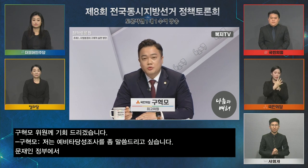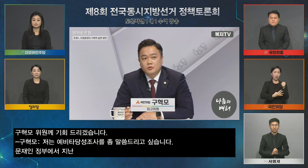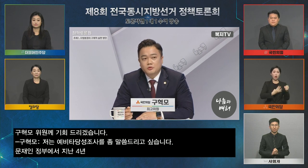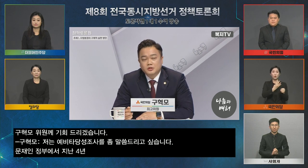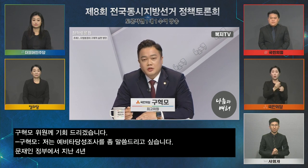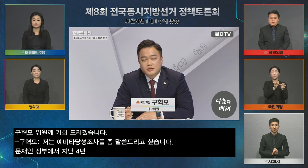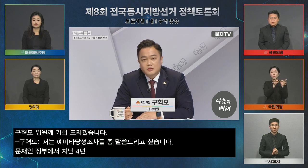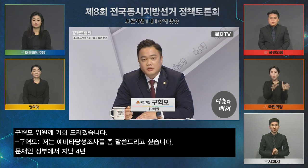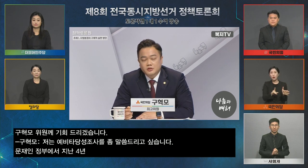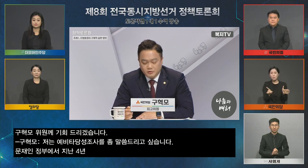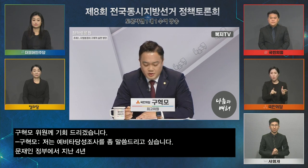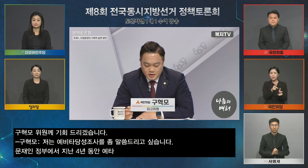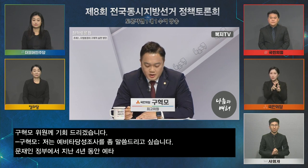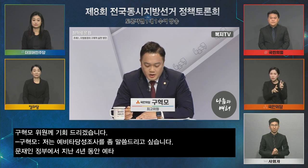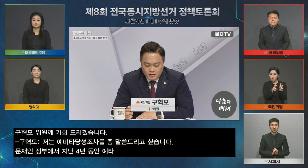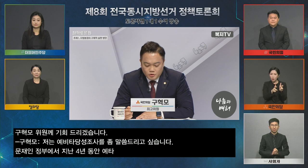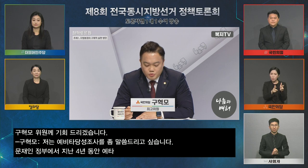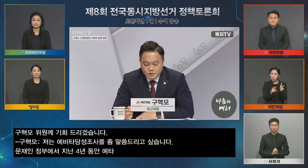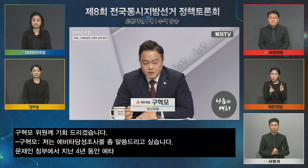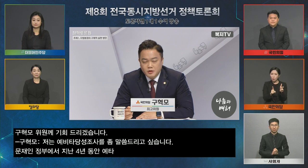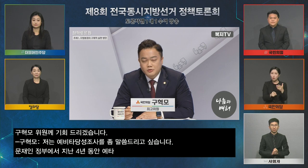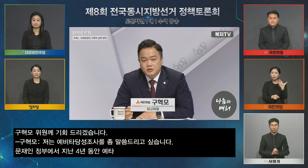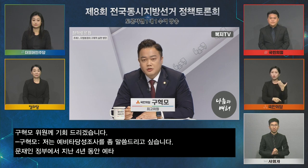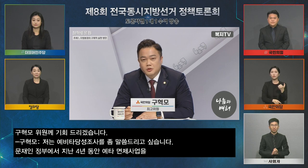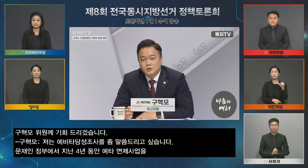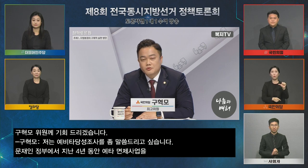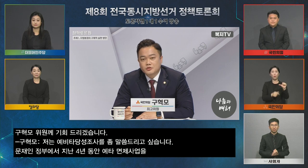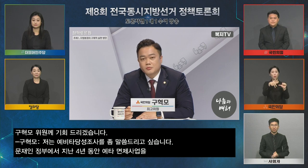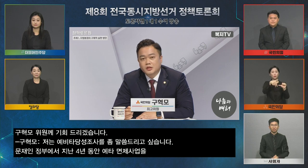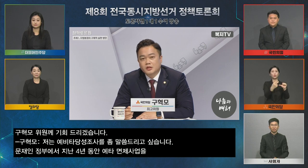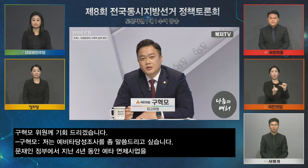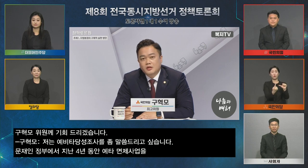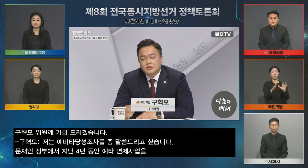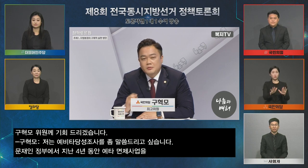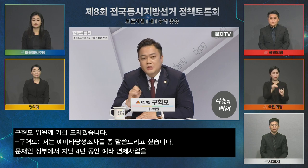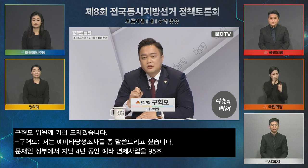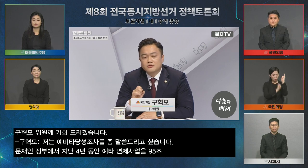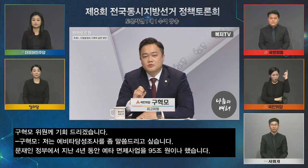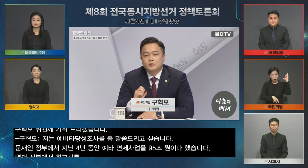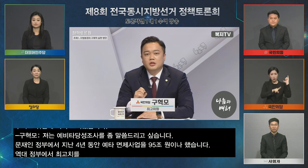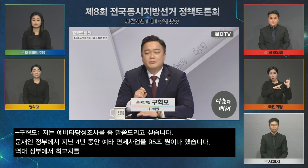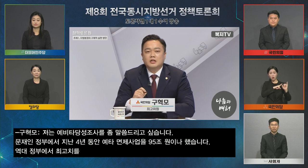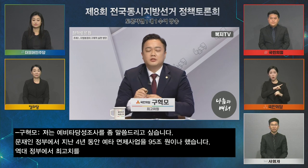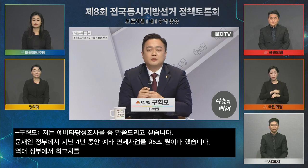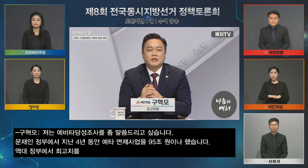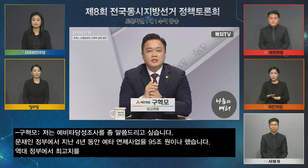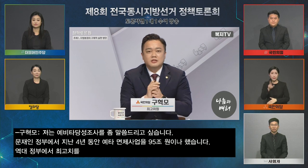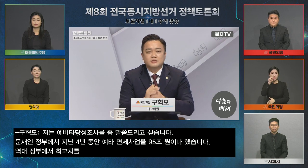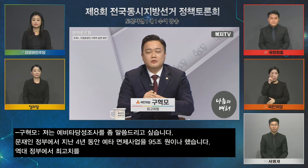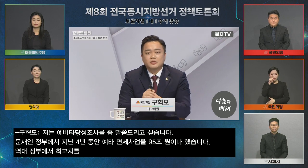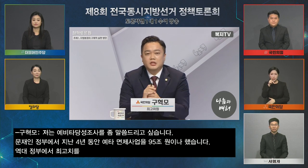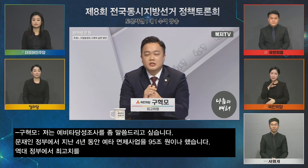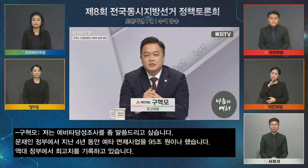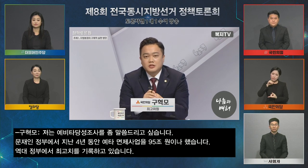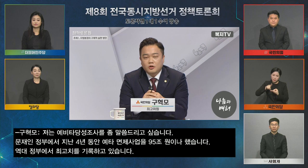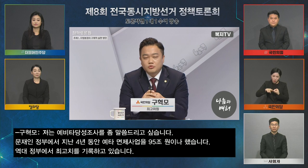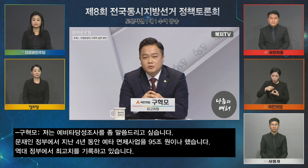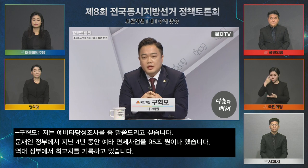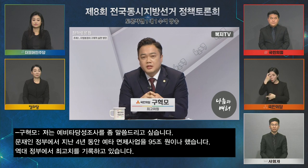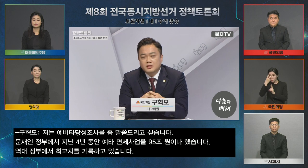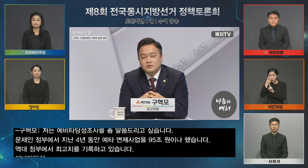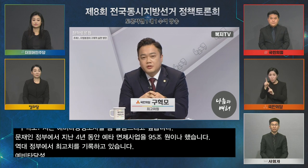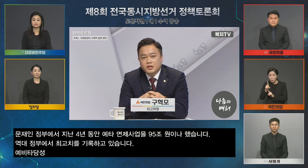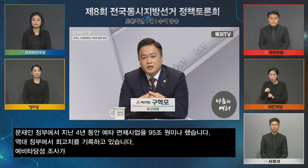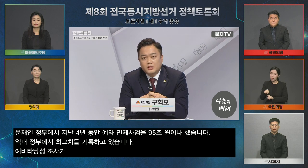95조 원이나 했습니다. 역대 정부에서 최고치를 기록하고 있습니다. 예비타당성 조사가 말 그대로 타당성이 있는지